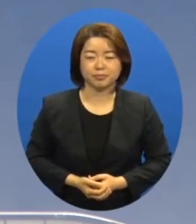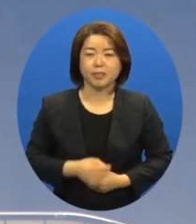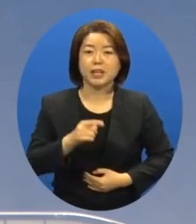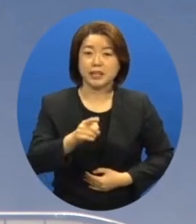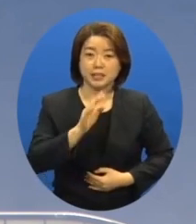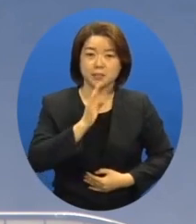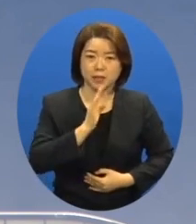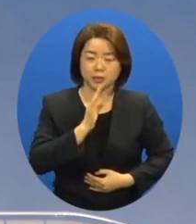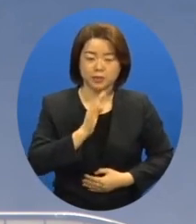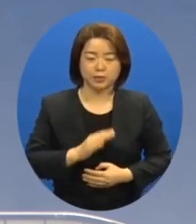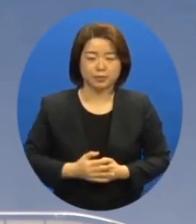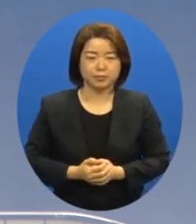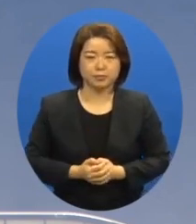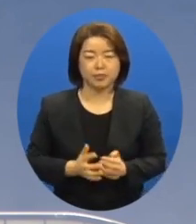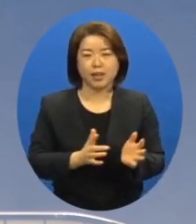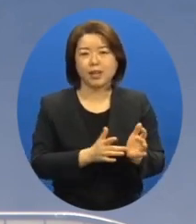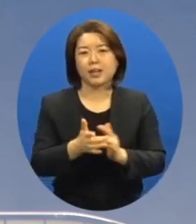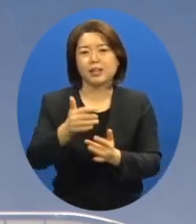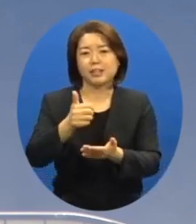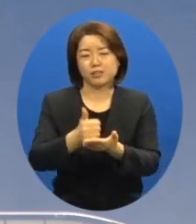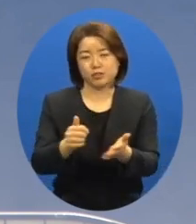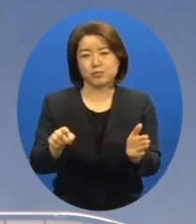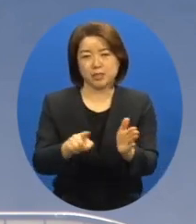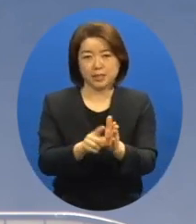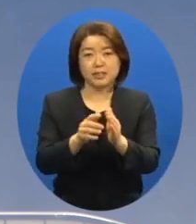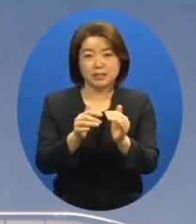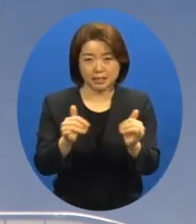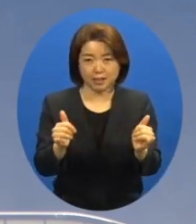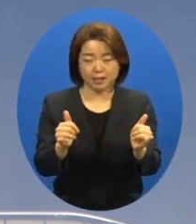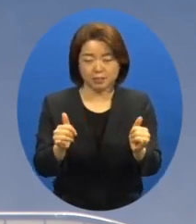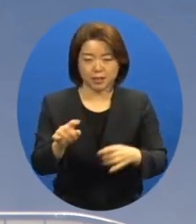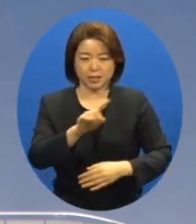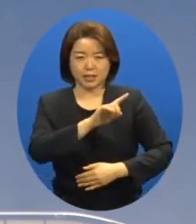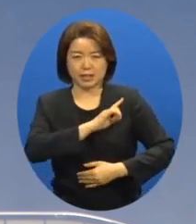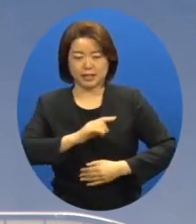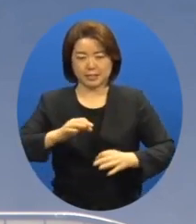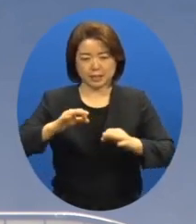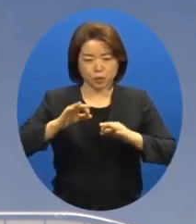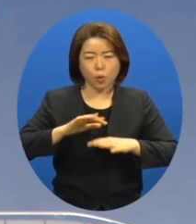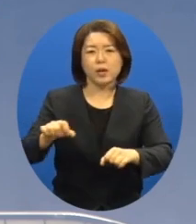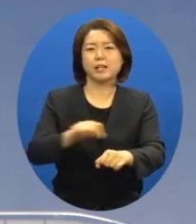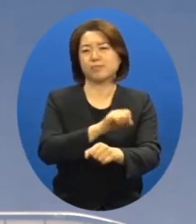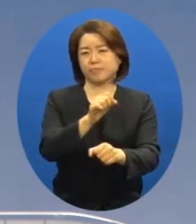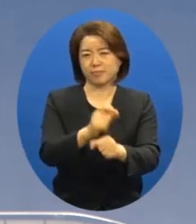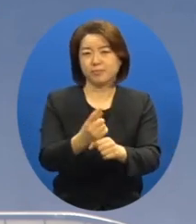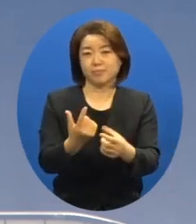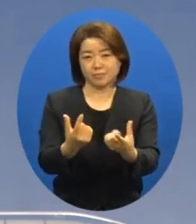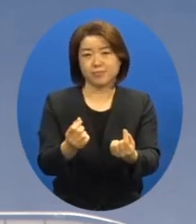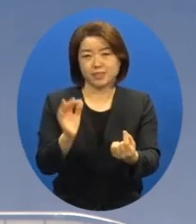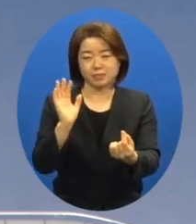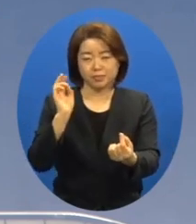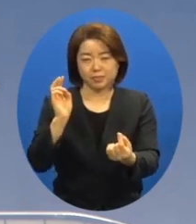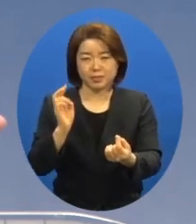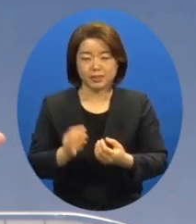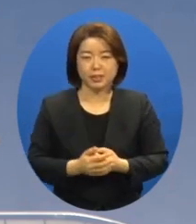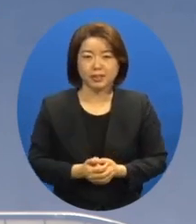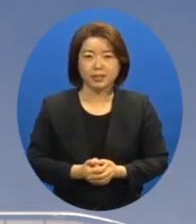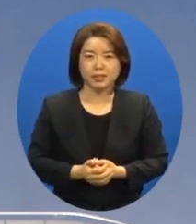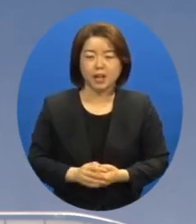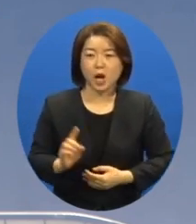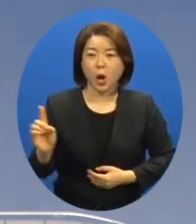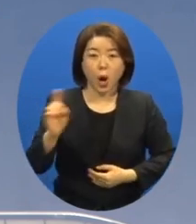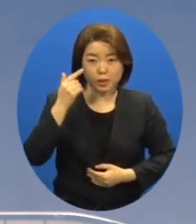이것이 바로 예수 믿는 사람의 가장 놀라운 특징인 것입니다. 어느